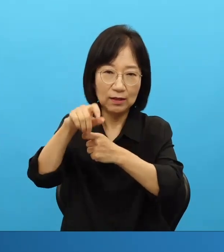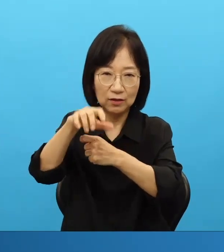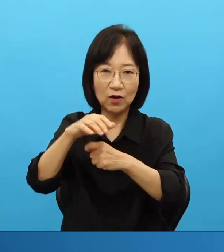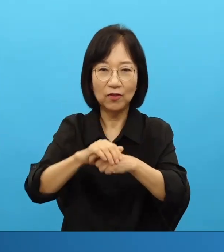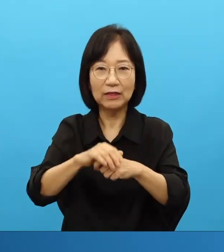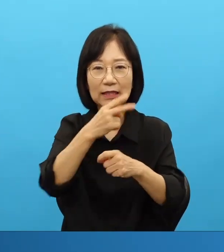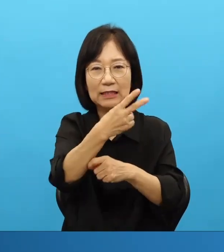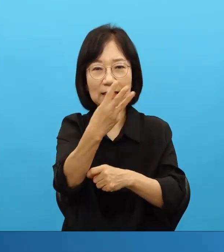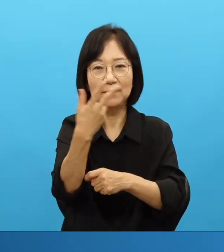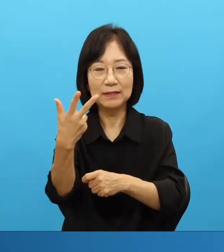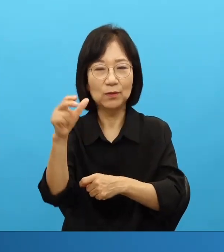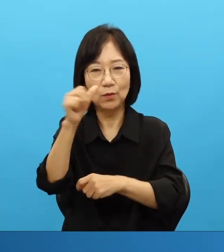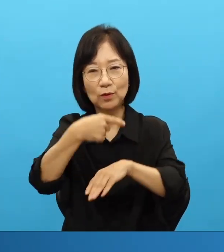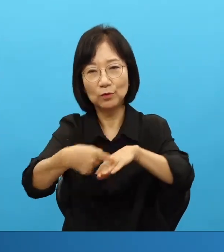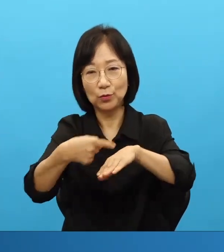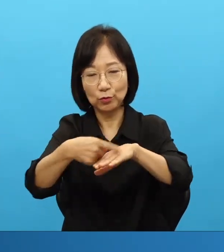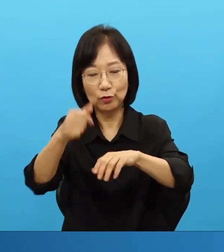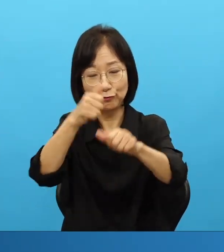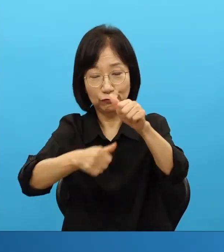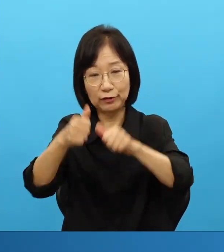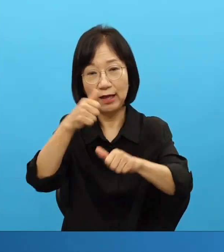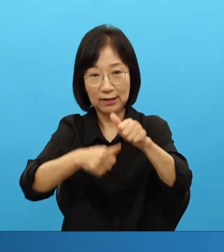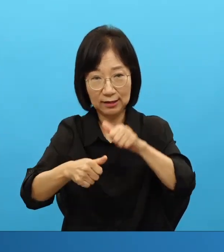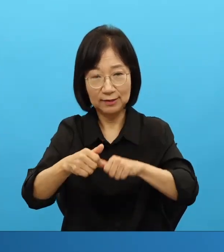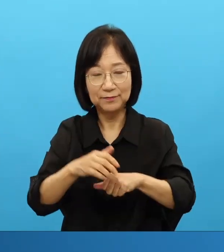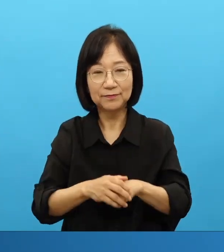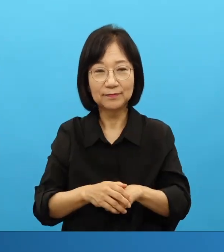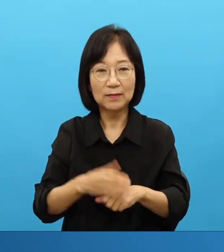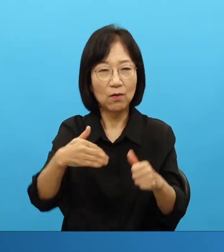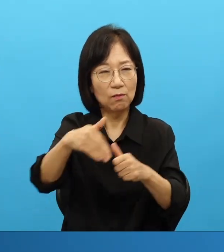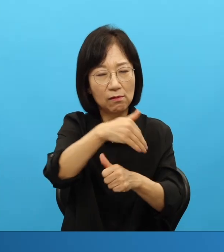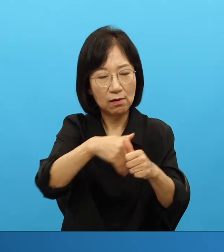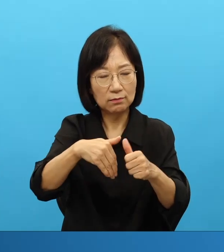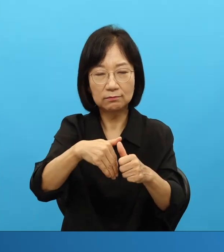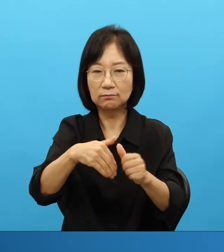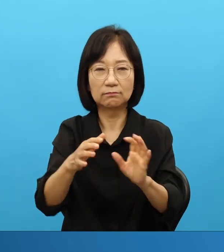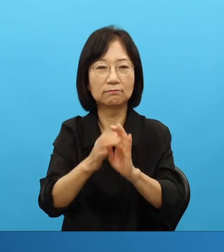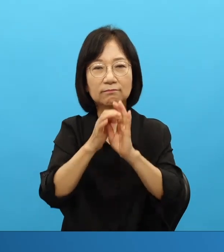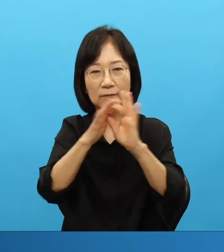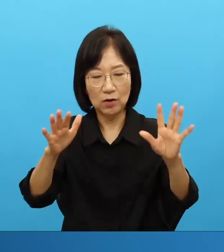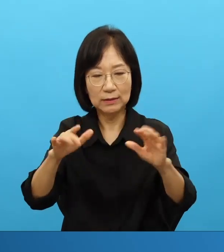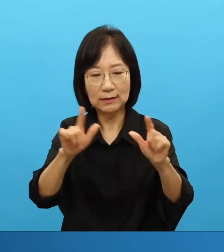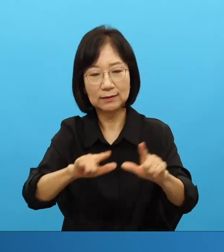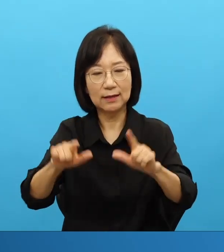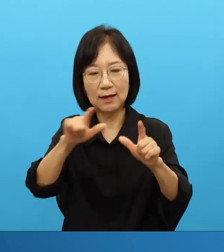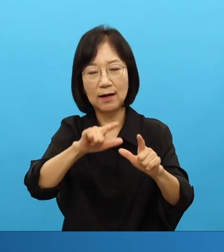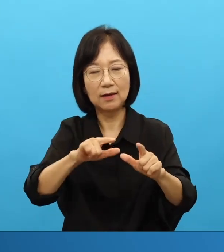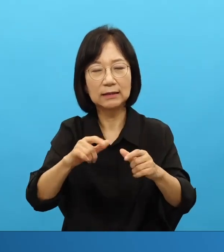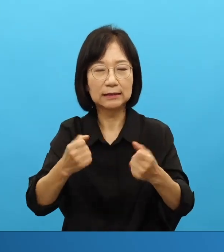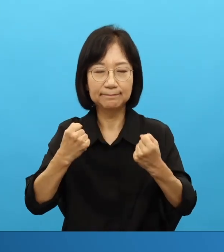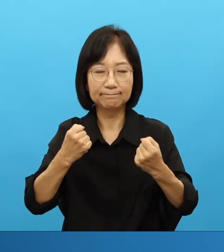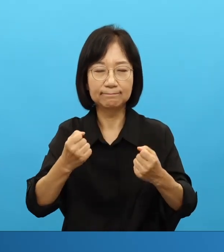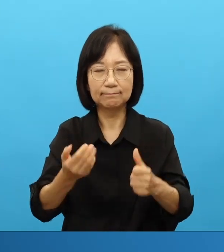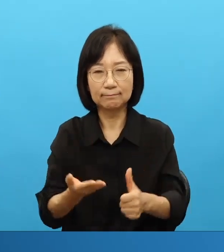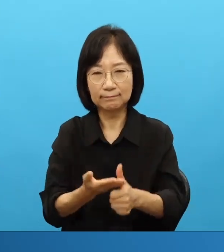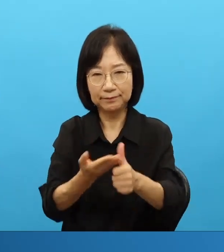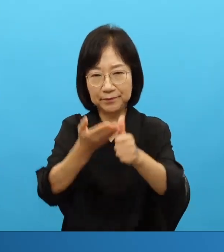종족의 후대들이라고 강조하며 환경과 형편을 뛰어넘는 살아가는 힘을 기르라고 강조했습니다.